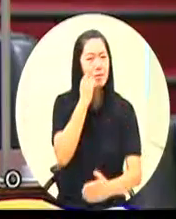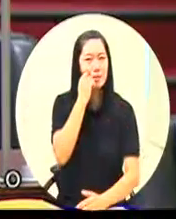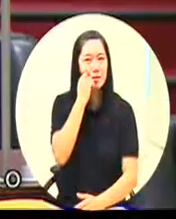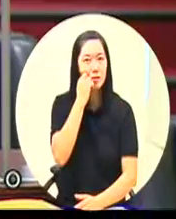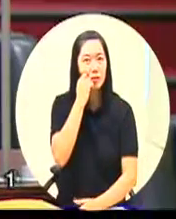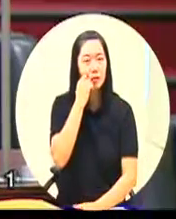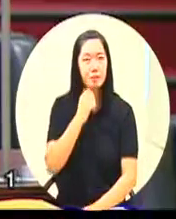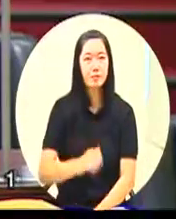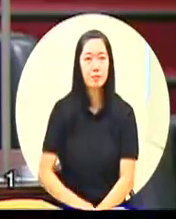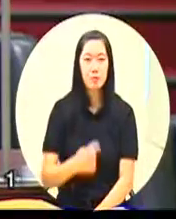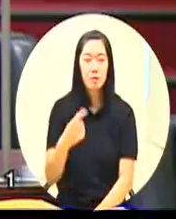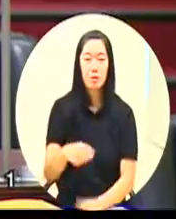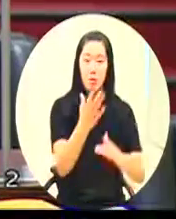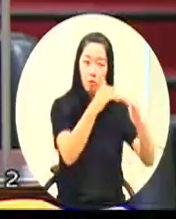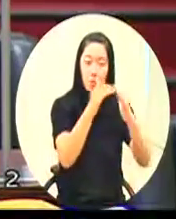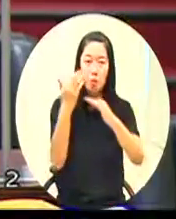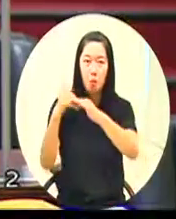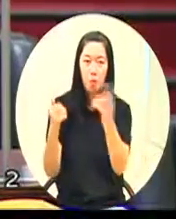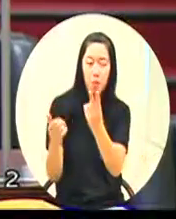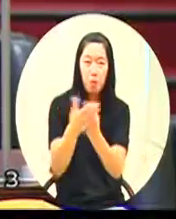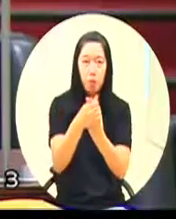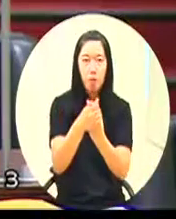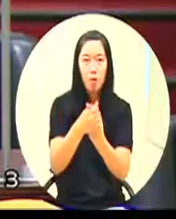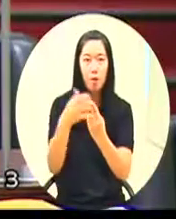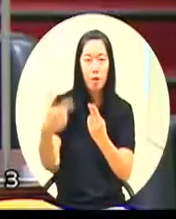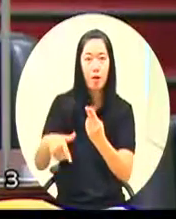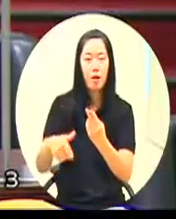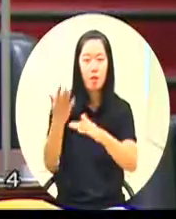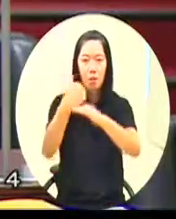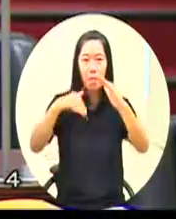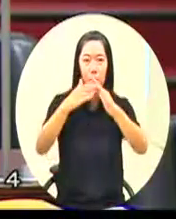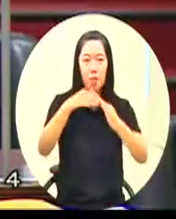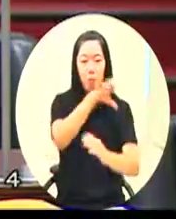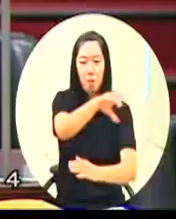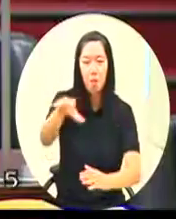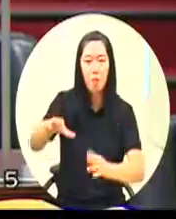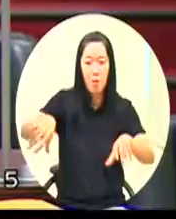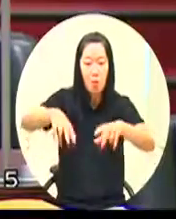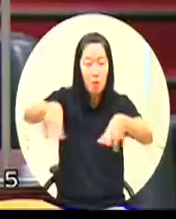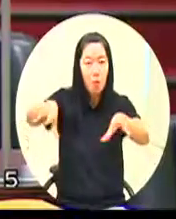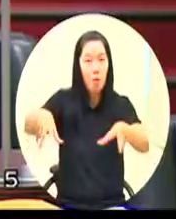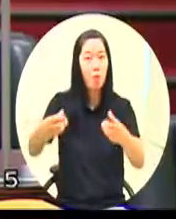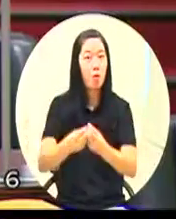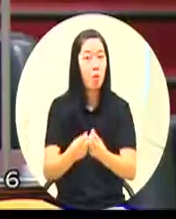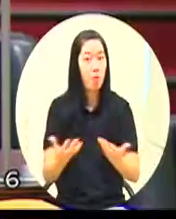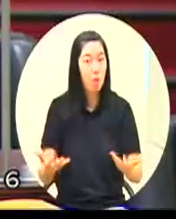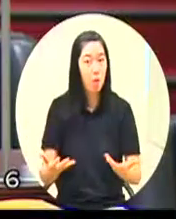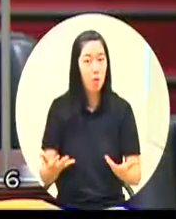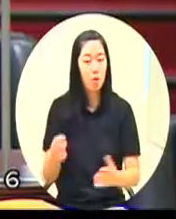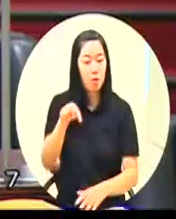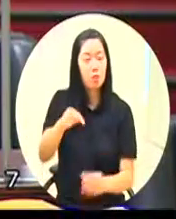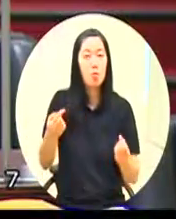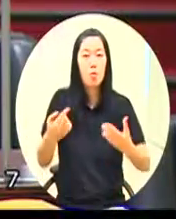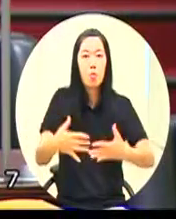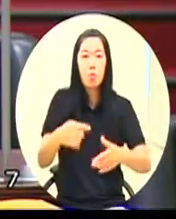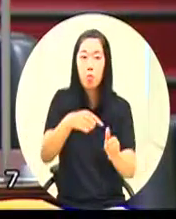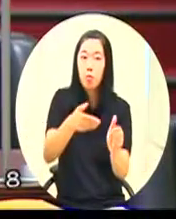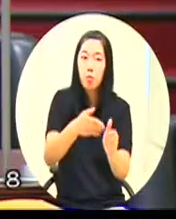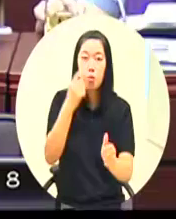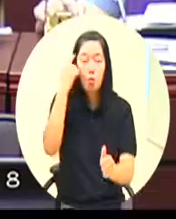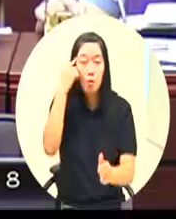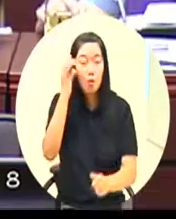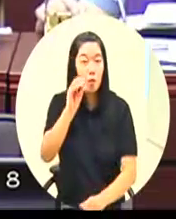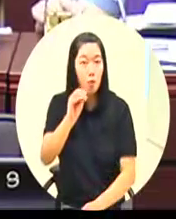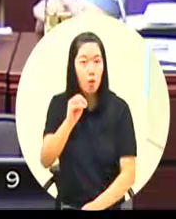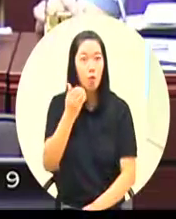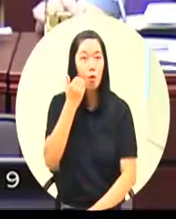要并校，还是多余的校舍要怎么来处理？好，这一部分局长，我们教育局有没有去思考到？ 当然都有，当他真